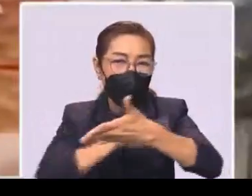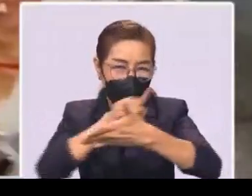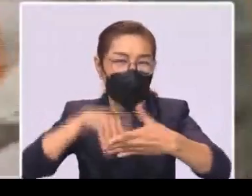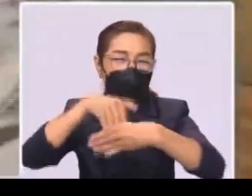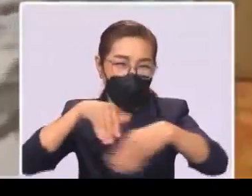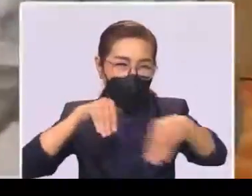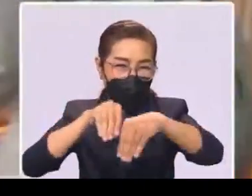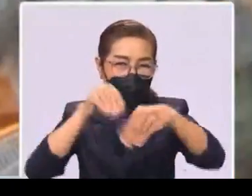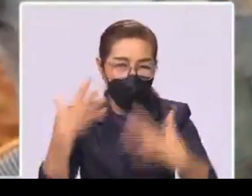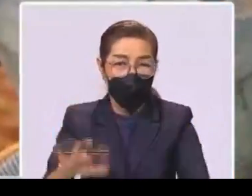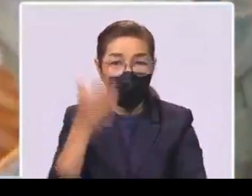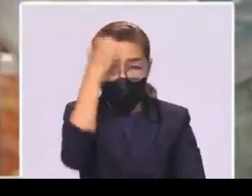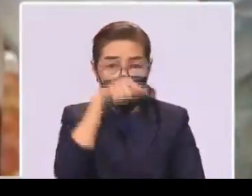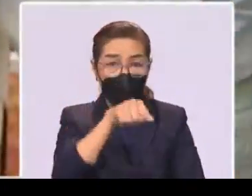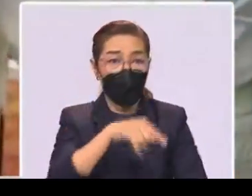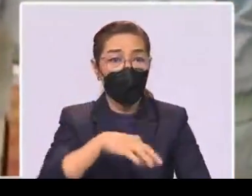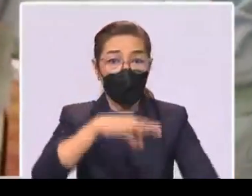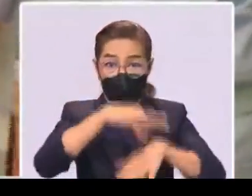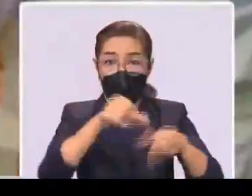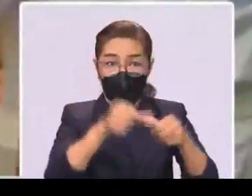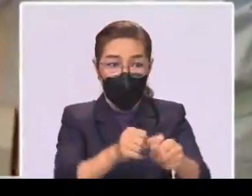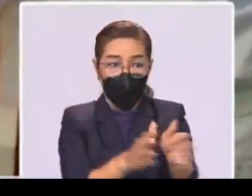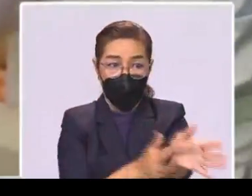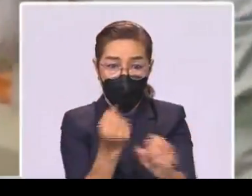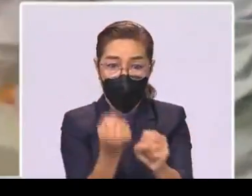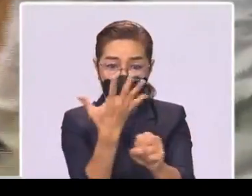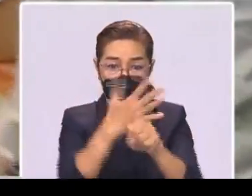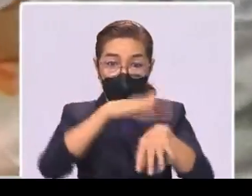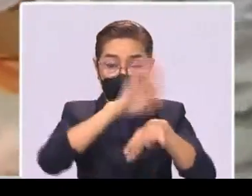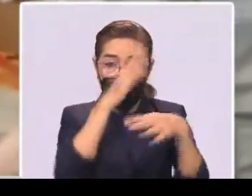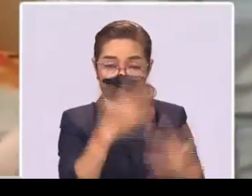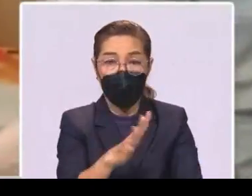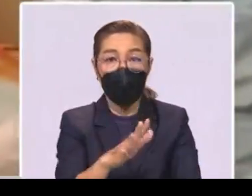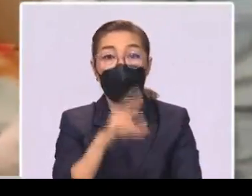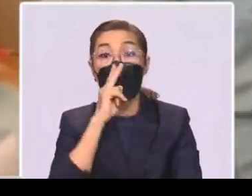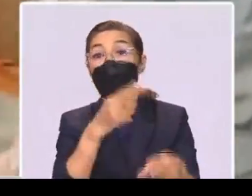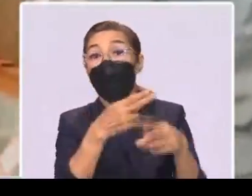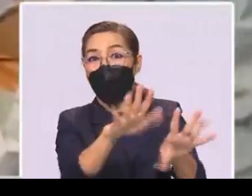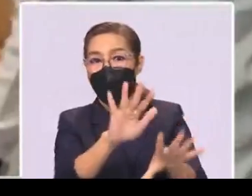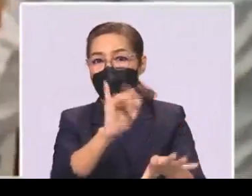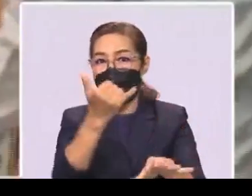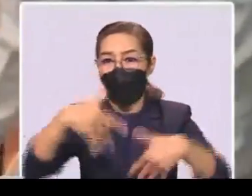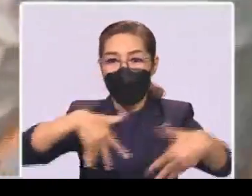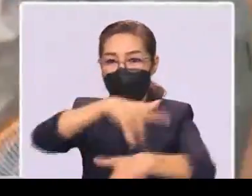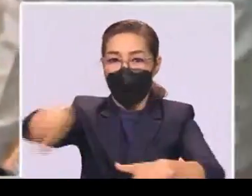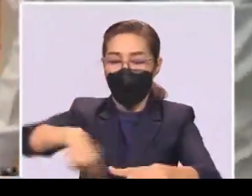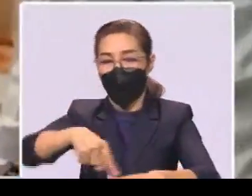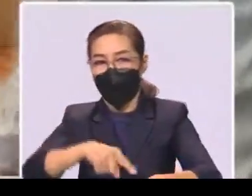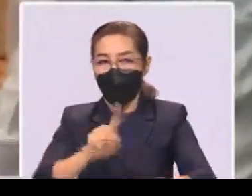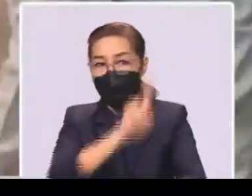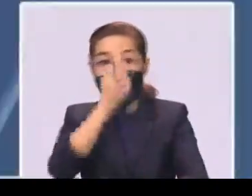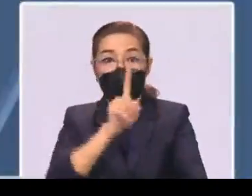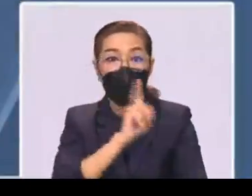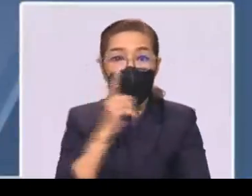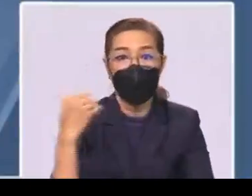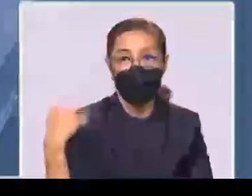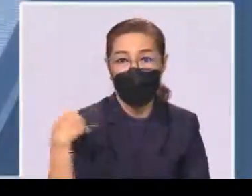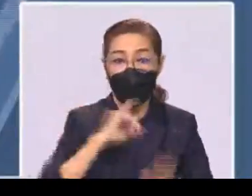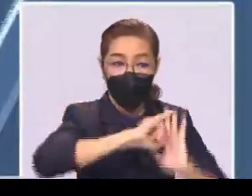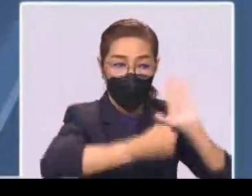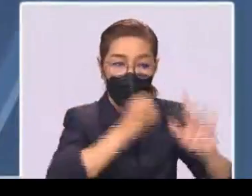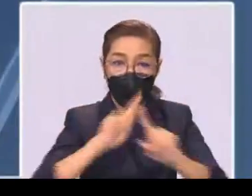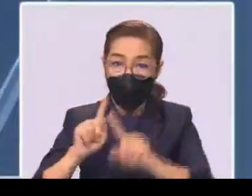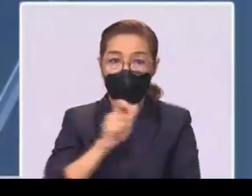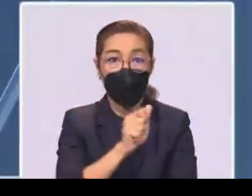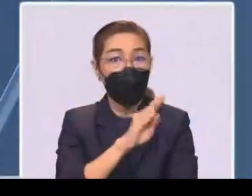แล้วถ้าปล่อยให้เลยนานไปมากกว่านี้มันก็จะเป็นกระแสกดดันถูกมั้ยคุณรัชนีอใช่ค่ะอบตเเลือกไปหมดแล้วนี่ค่ะใช่